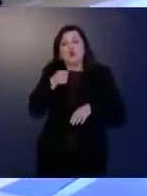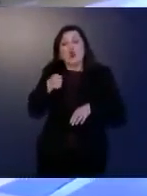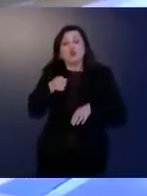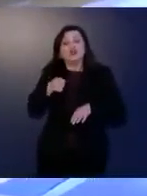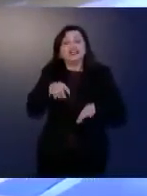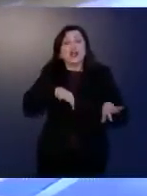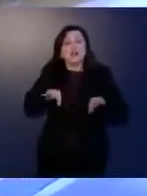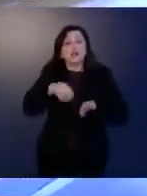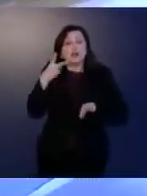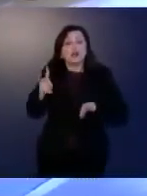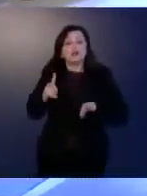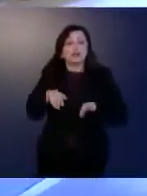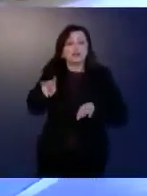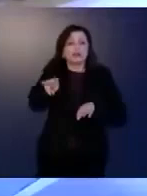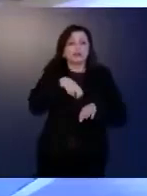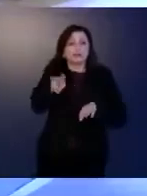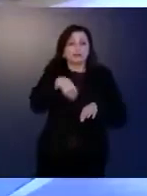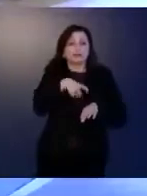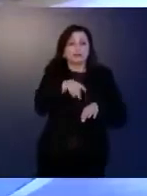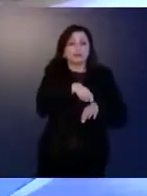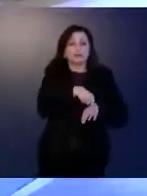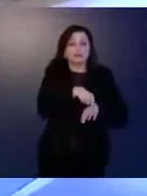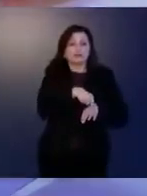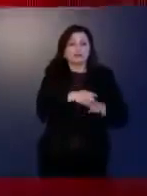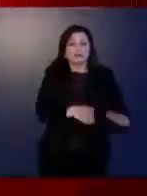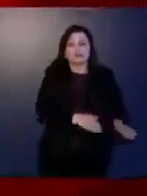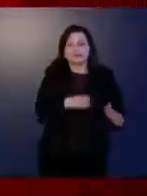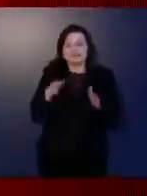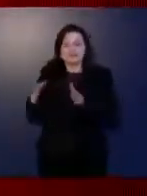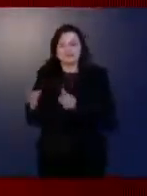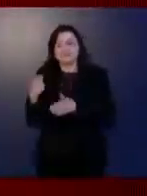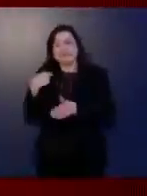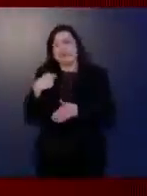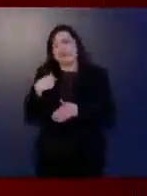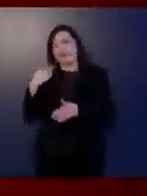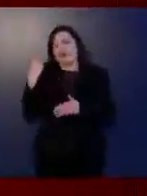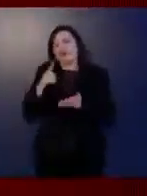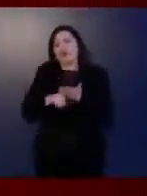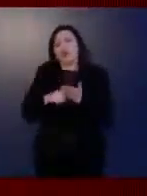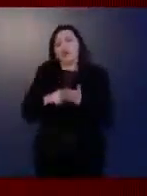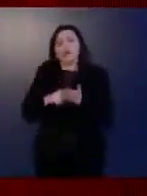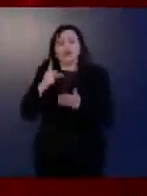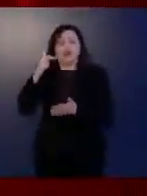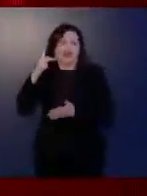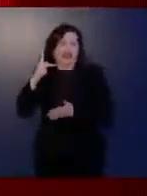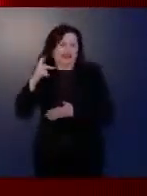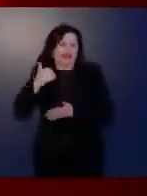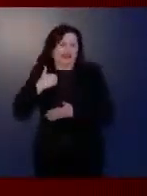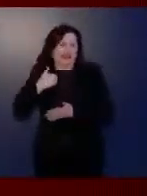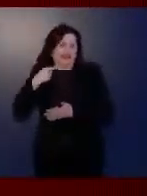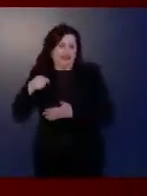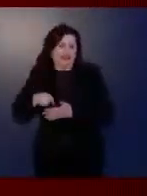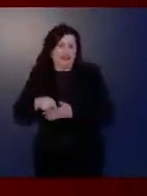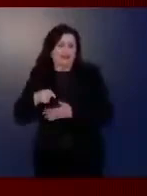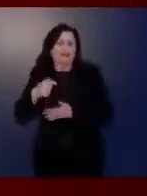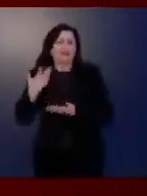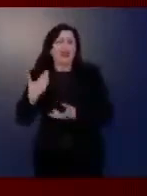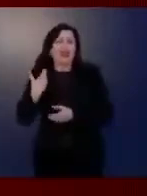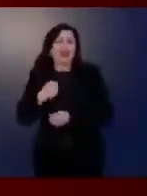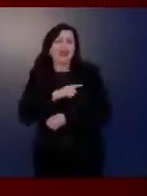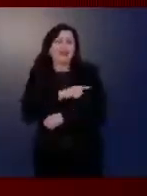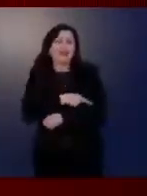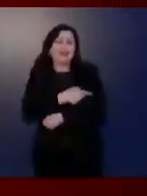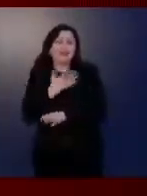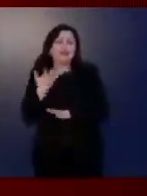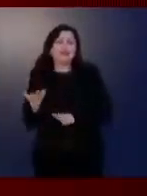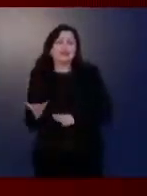Και ο νόμος Κατσέλη ουσιαστικά έχει στο σκοπό τη δυνατότητα στον οφειλέτη